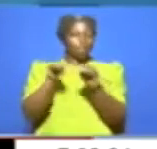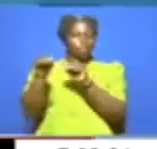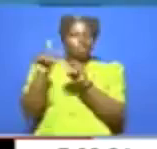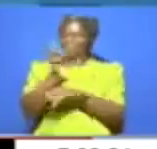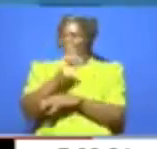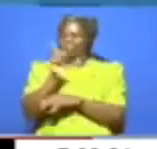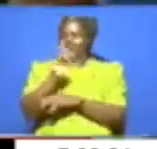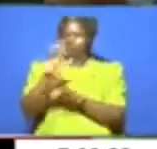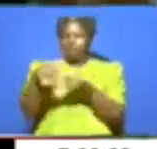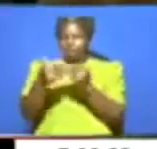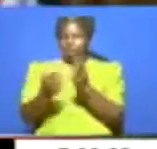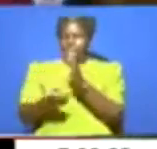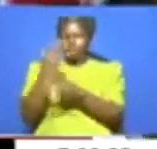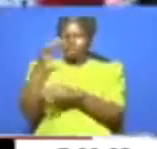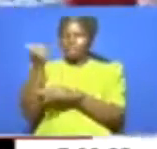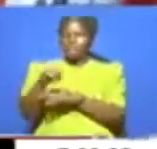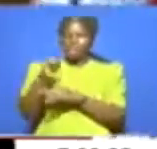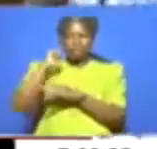wa kisiasa. Tazama.